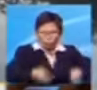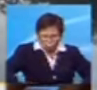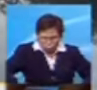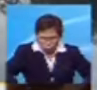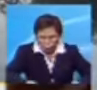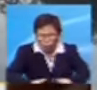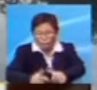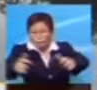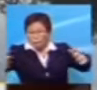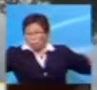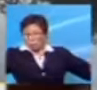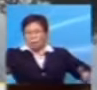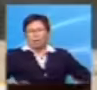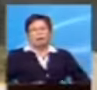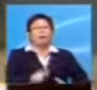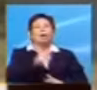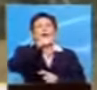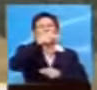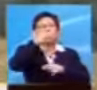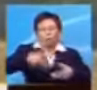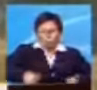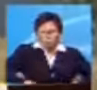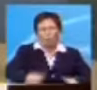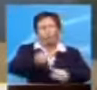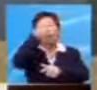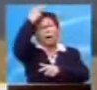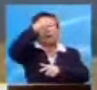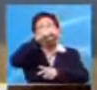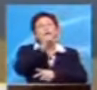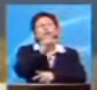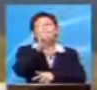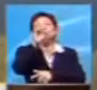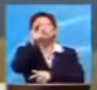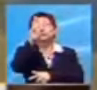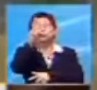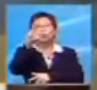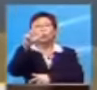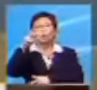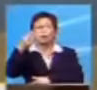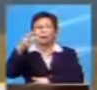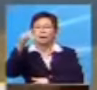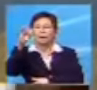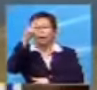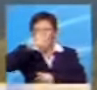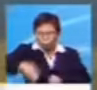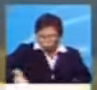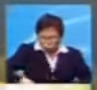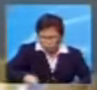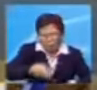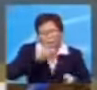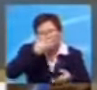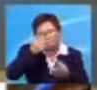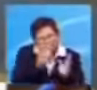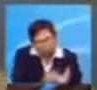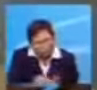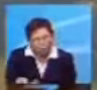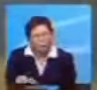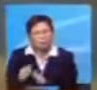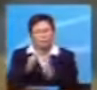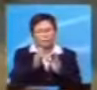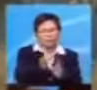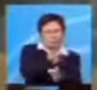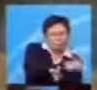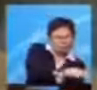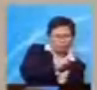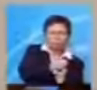besar yang terletak di lorong Haji su hiliran untuk tujuan saliran lebih sistematik manakala batas di kiri dan